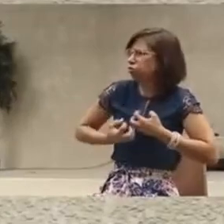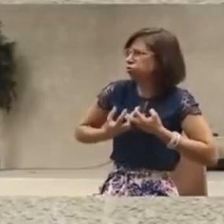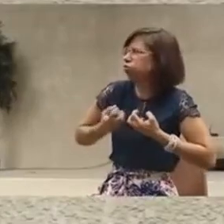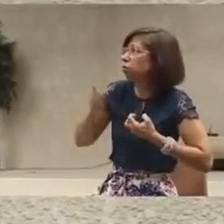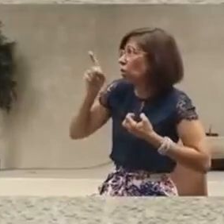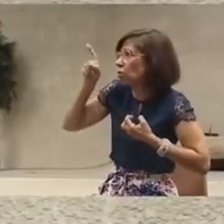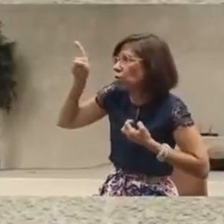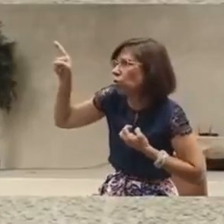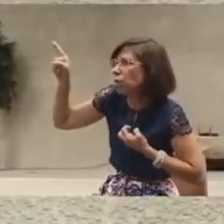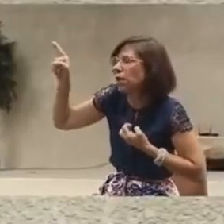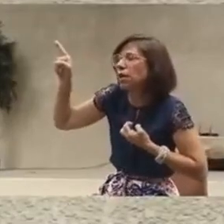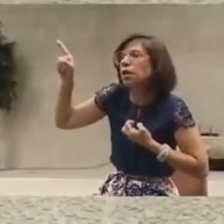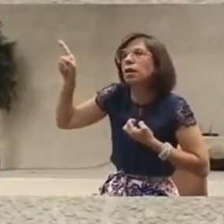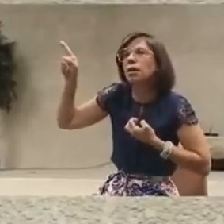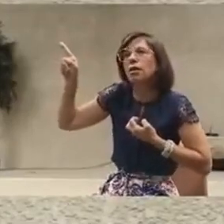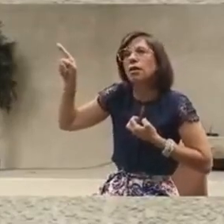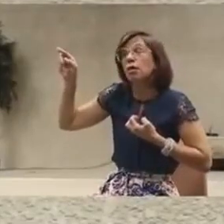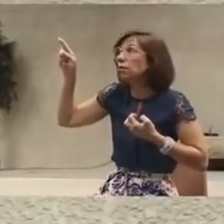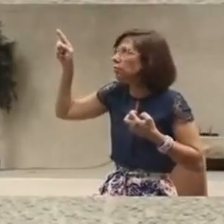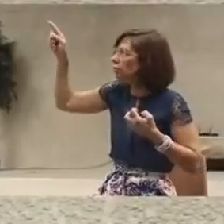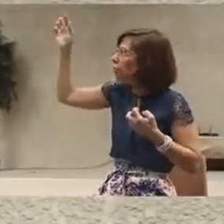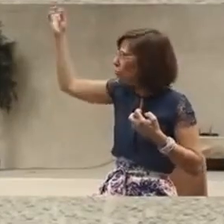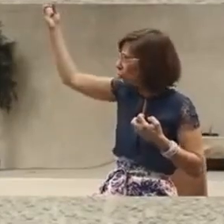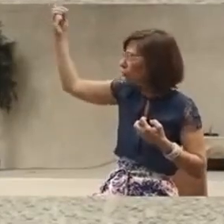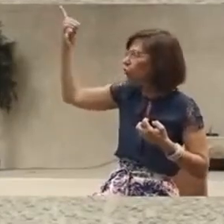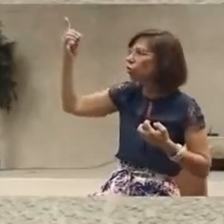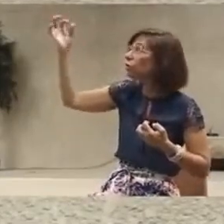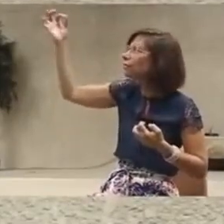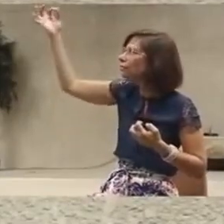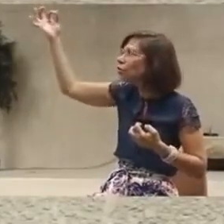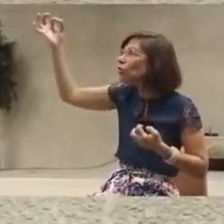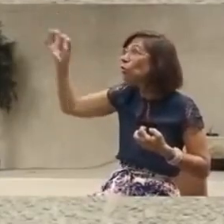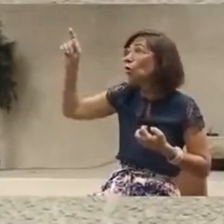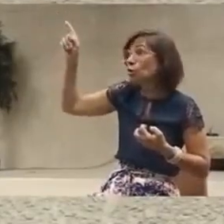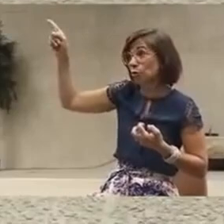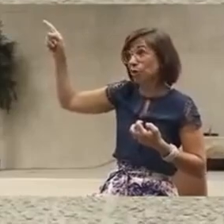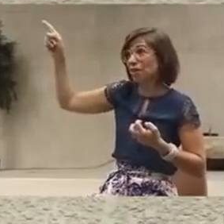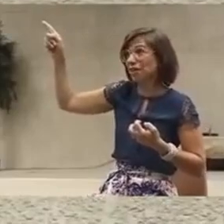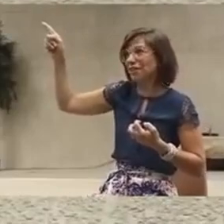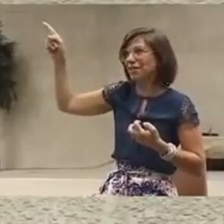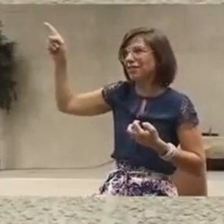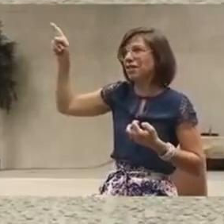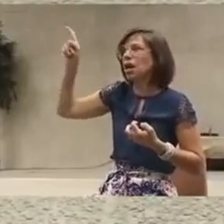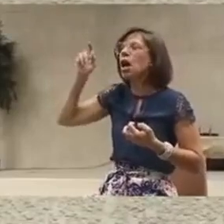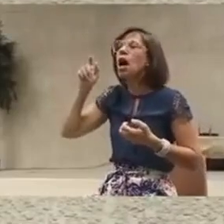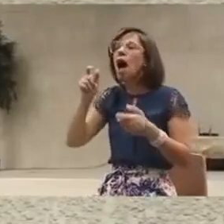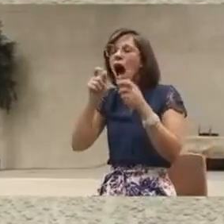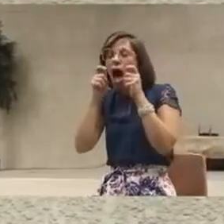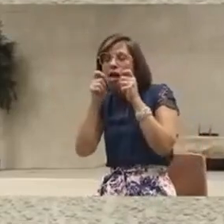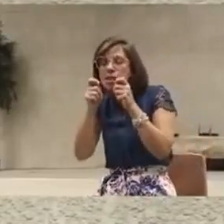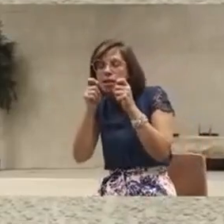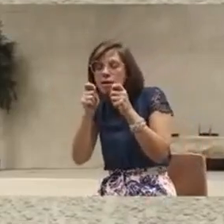quoi? Mais non. J'ai mis de côté 7000 hommes. Tu ne le vois